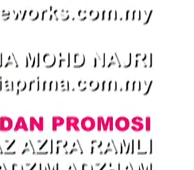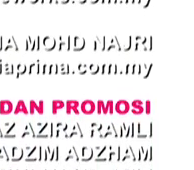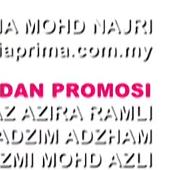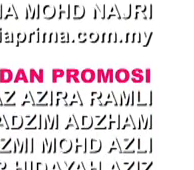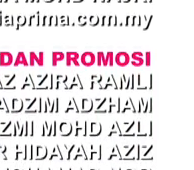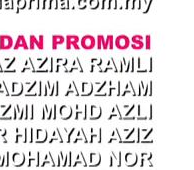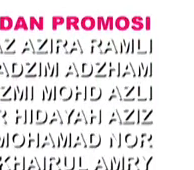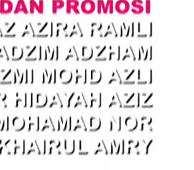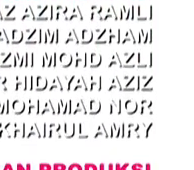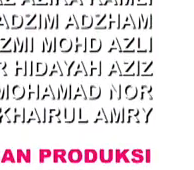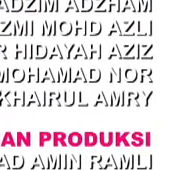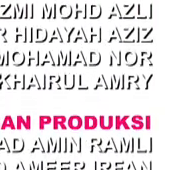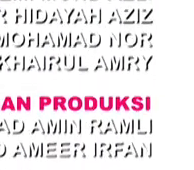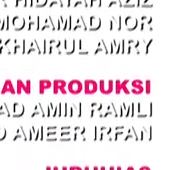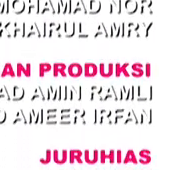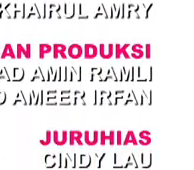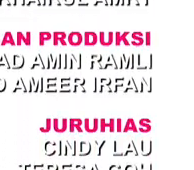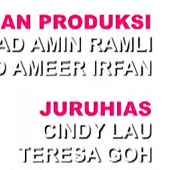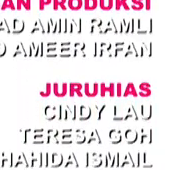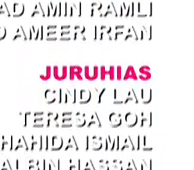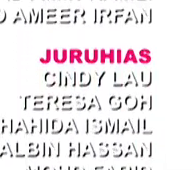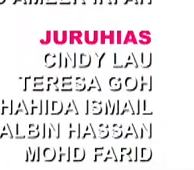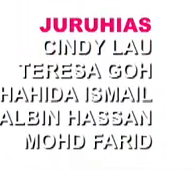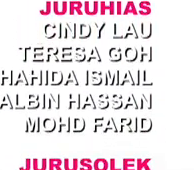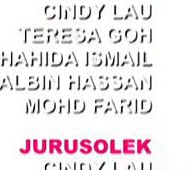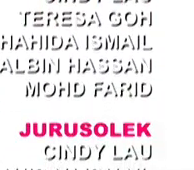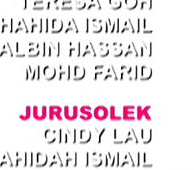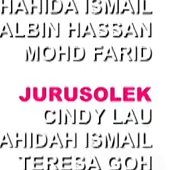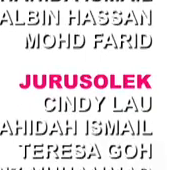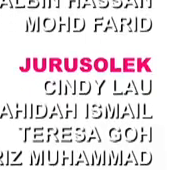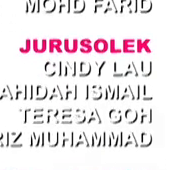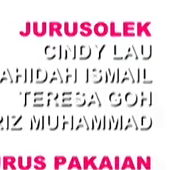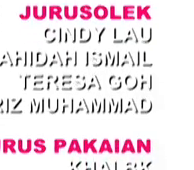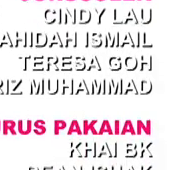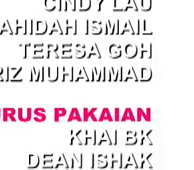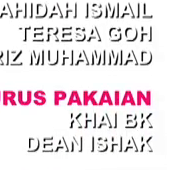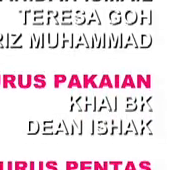Ibu alam Pak Cik sebelah